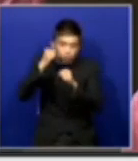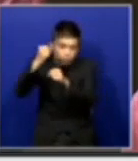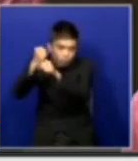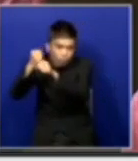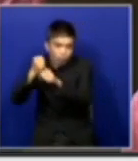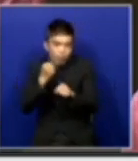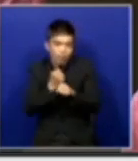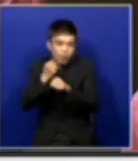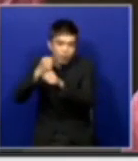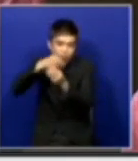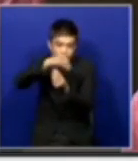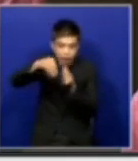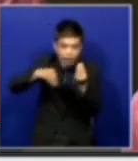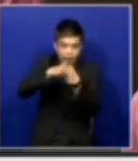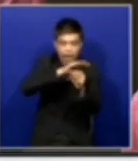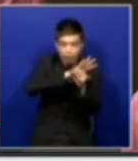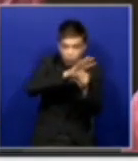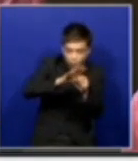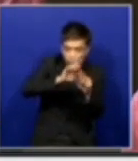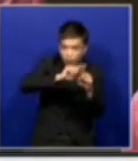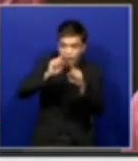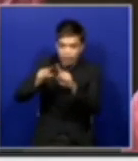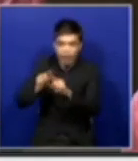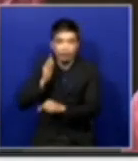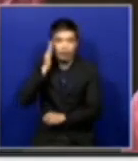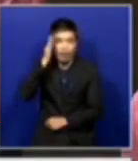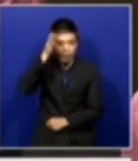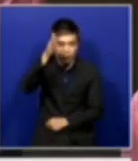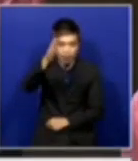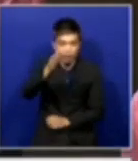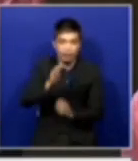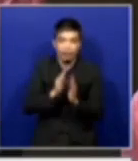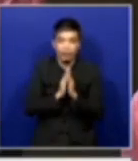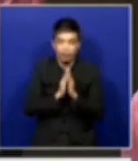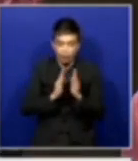มและโรคโควิดครั้งนี้ต่อไปครับขอบคุณมากครับ ขอบคุณ